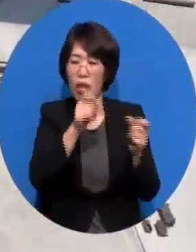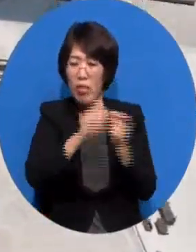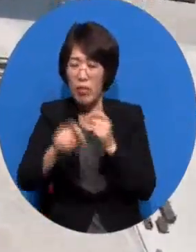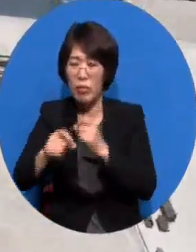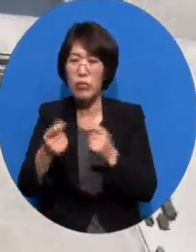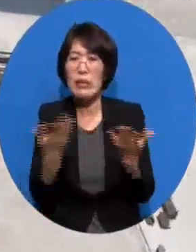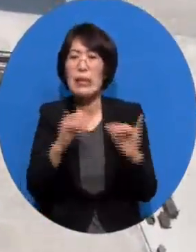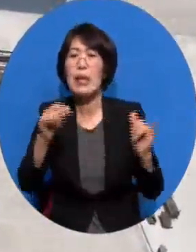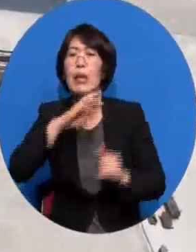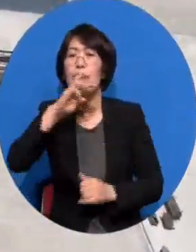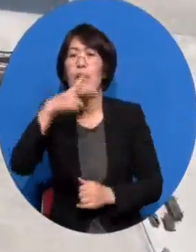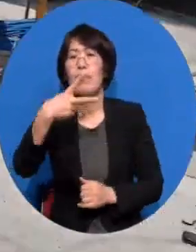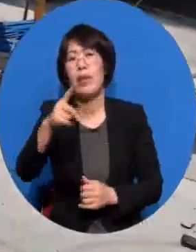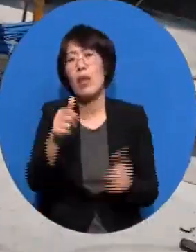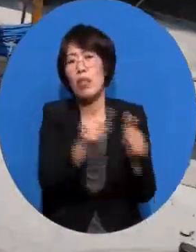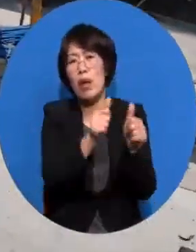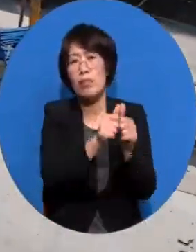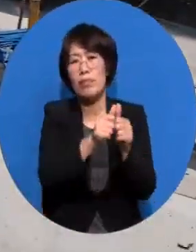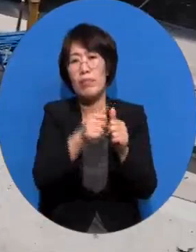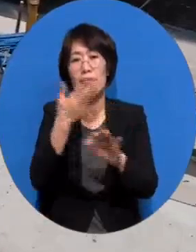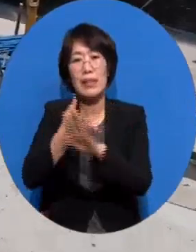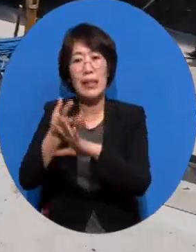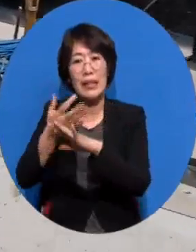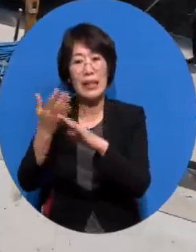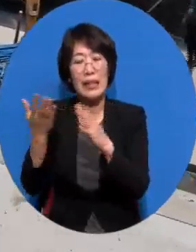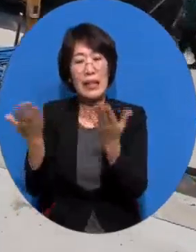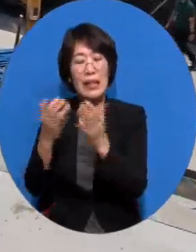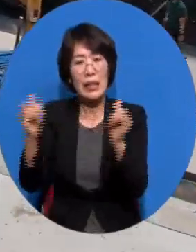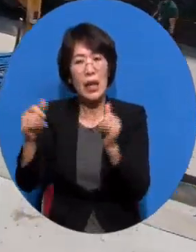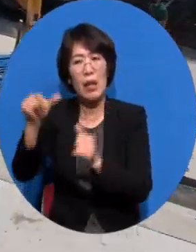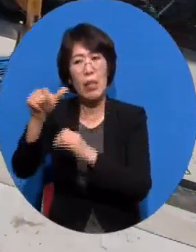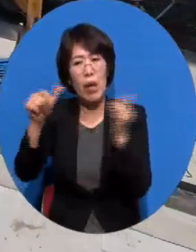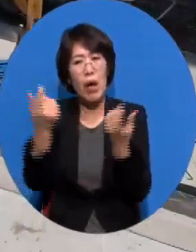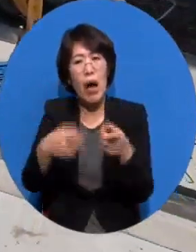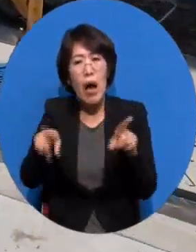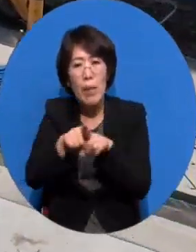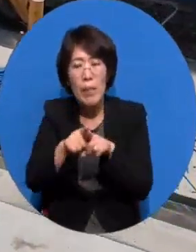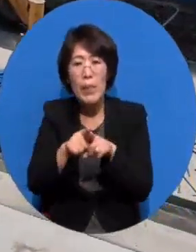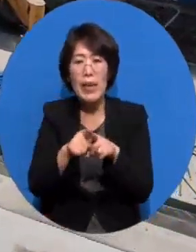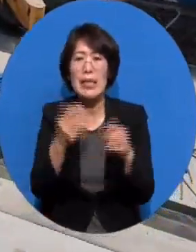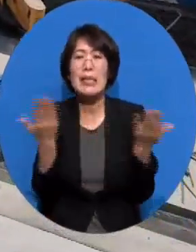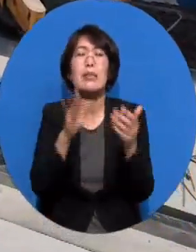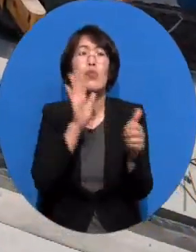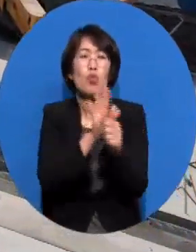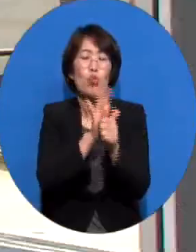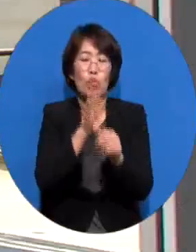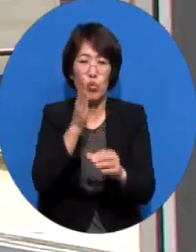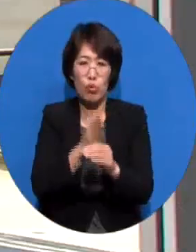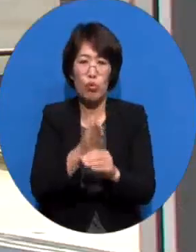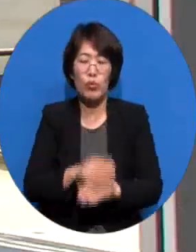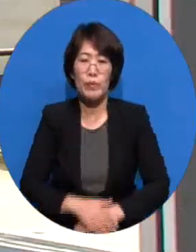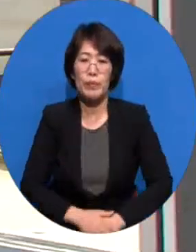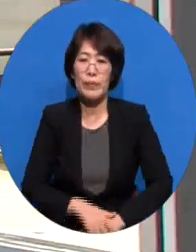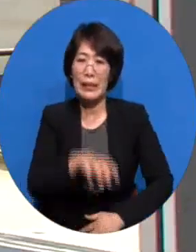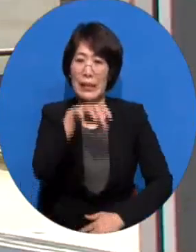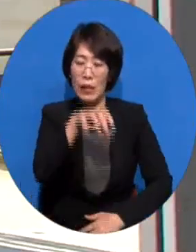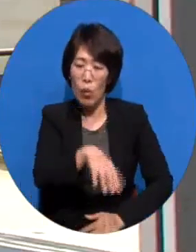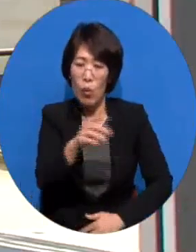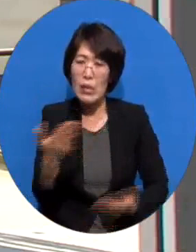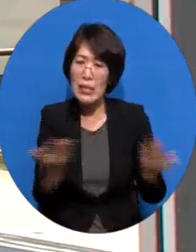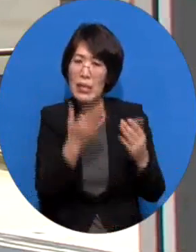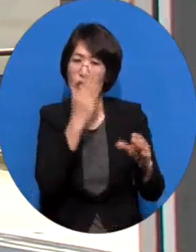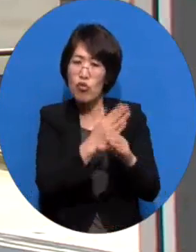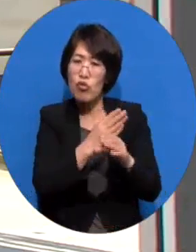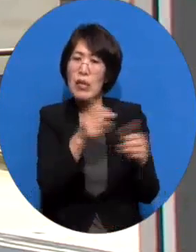직원인 30대 남성이 다른 작업자 5명과 함께 콘크리트 타설 작업을 돕고 있었습니다. 이곳에서 작업을